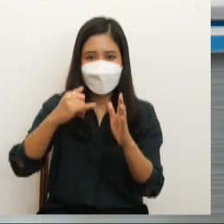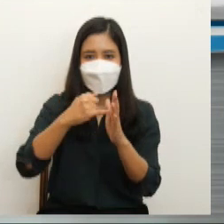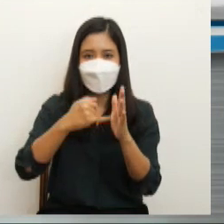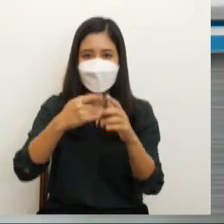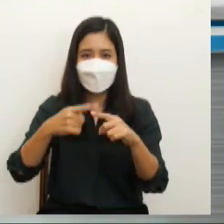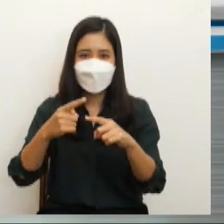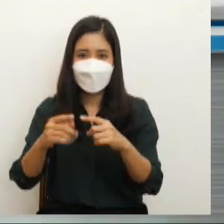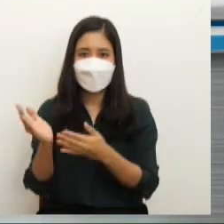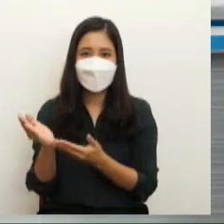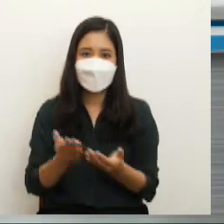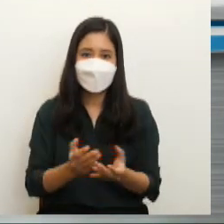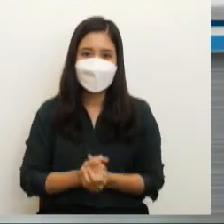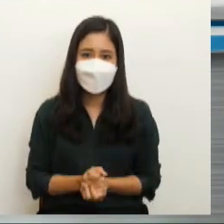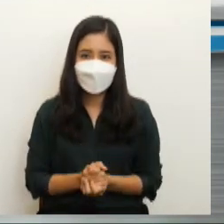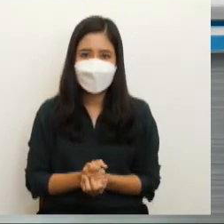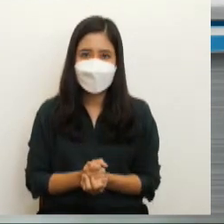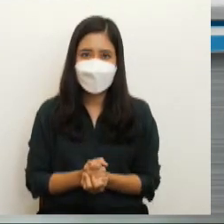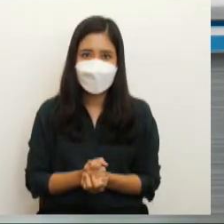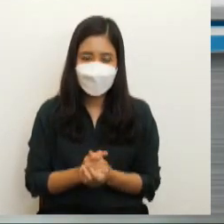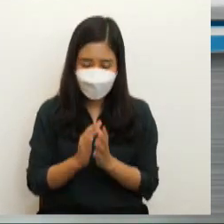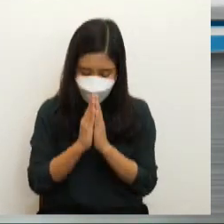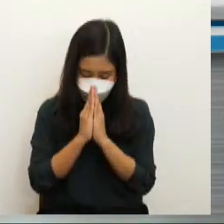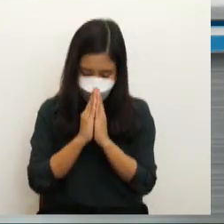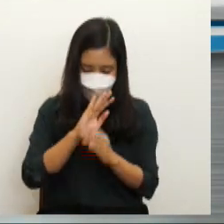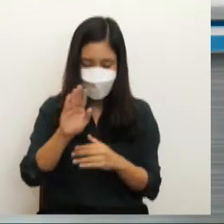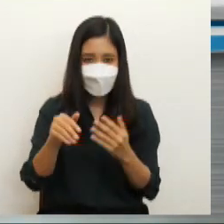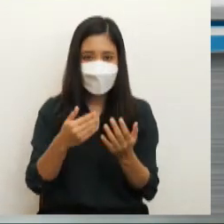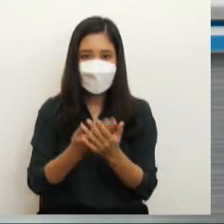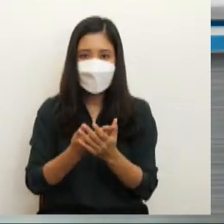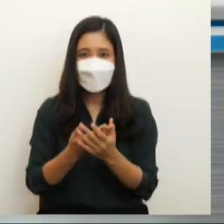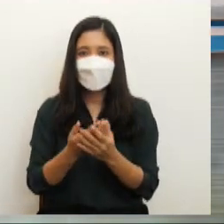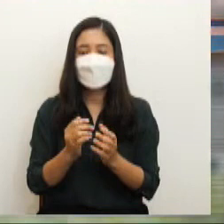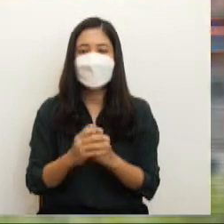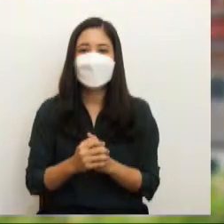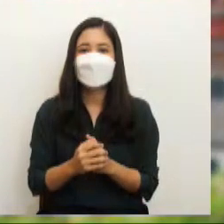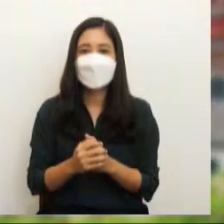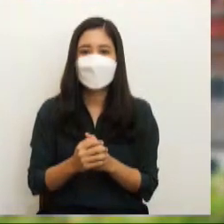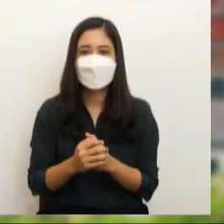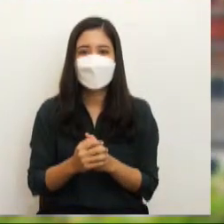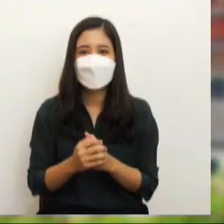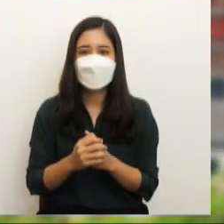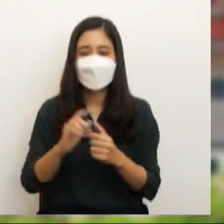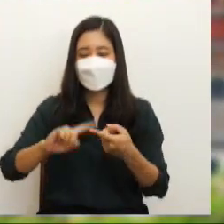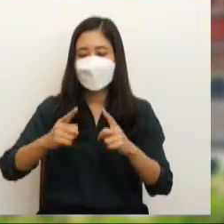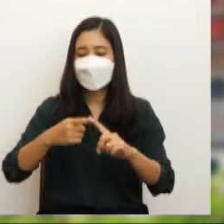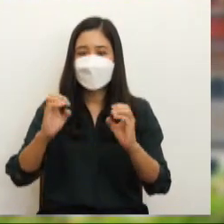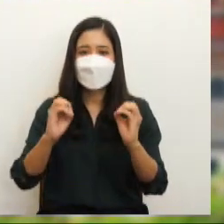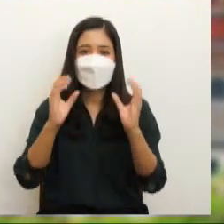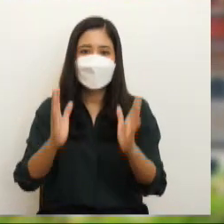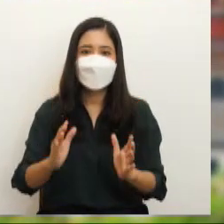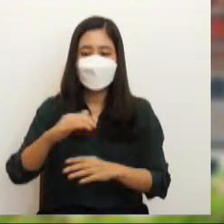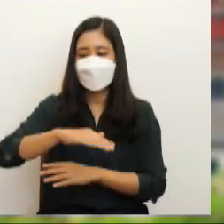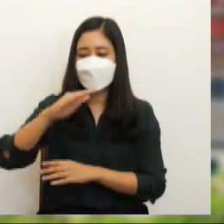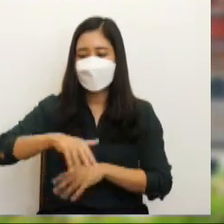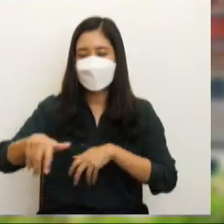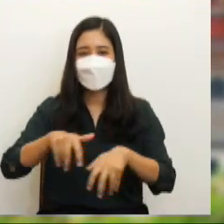เชิญค่ะ สวัสดีเพื่อนๆข้าราชการกระทรวงสาธารณสุขเพื่อนครูพี่น้องประชาชนทุกท่าน